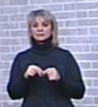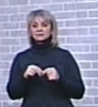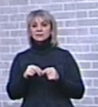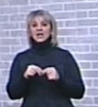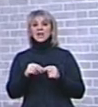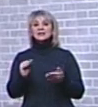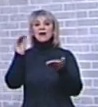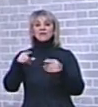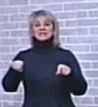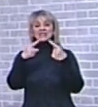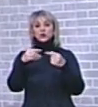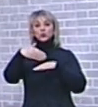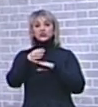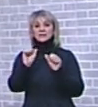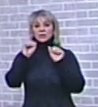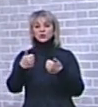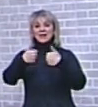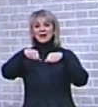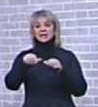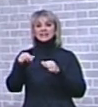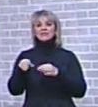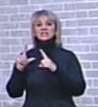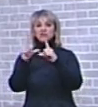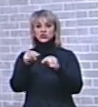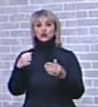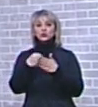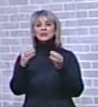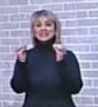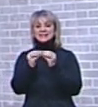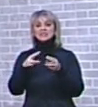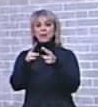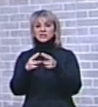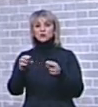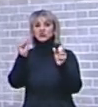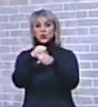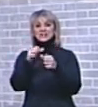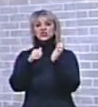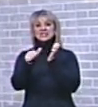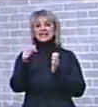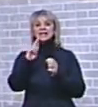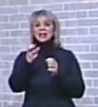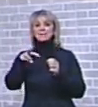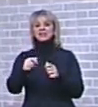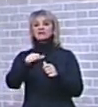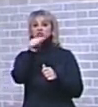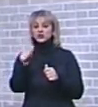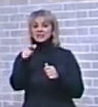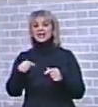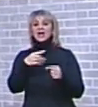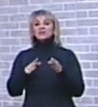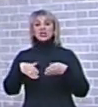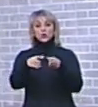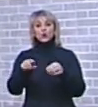На восстановленном участке можно организовать движение до 10 пар поездов со скоростью 60 км в час. Ветку